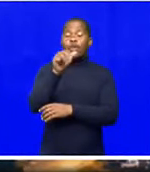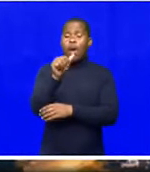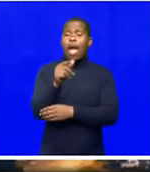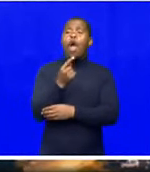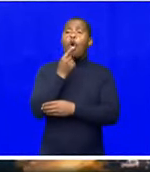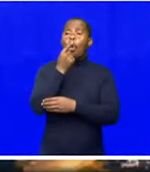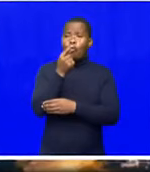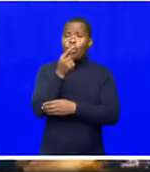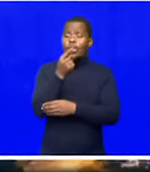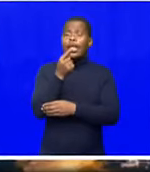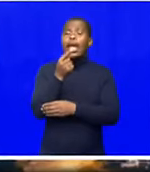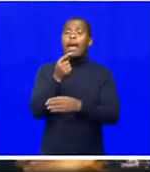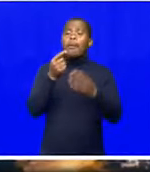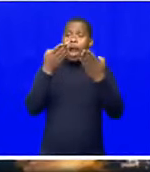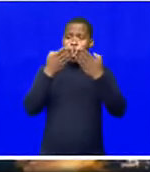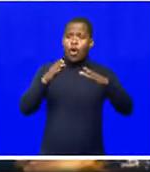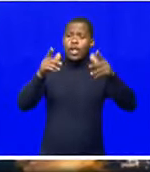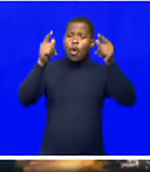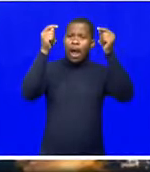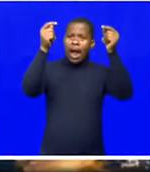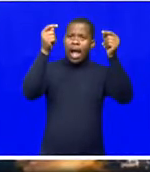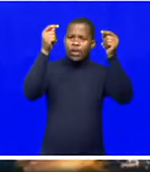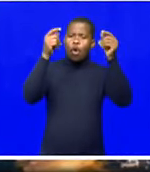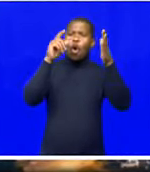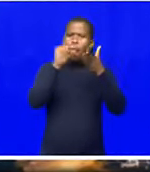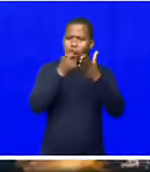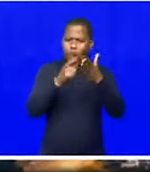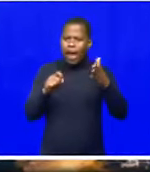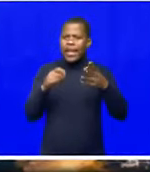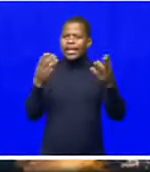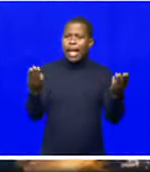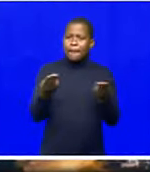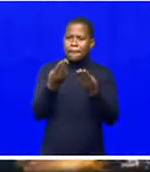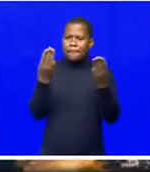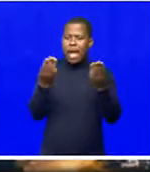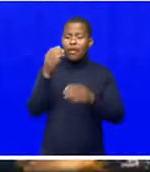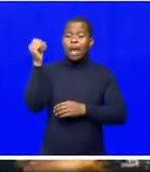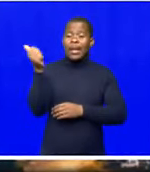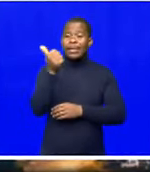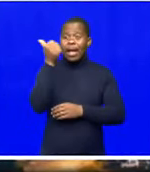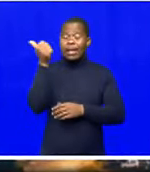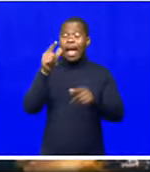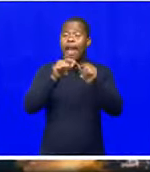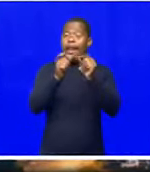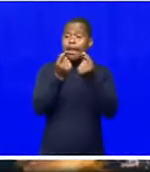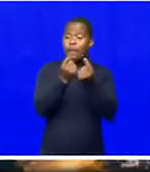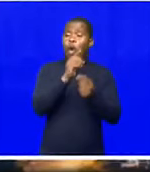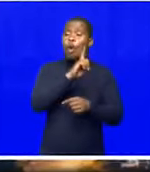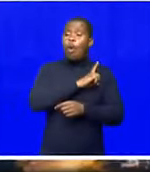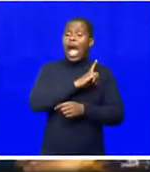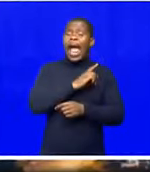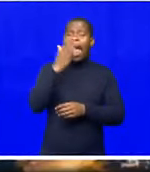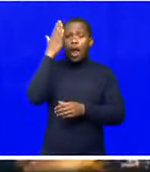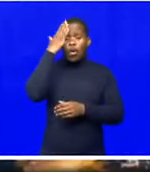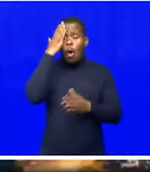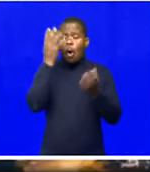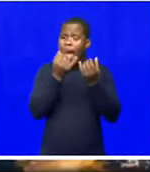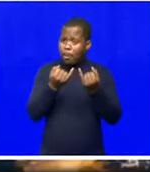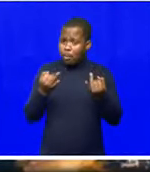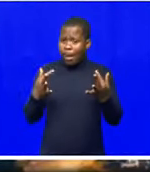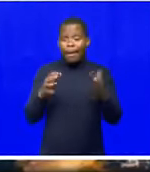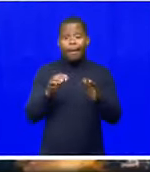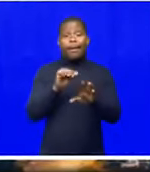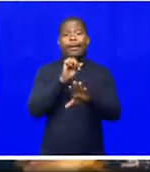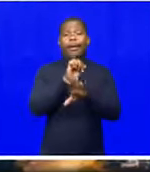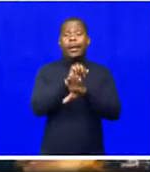yokuthola ukuthi bangakhi balandzeli balelicembu kude kuphindze kungeteke netinombolo tabo. Inhlengethwa uvete lokuna akhulumisana